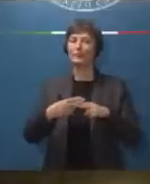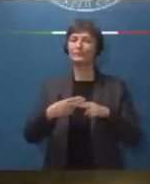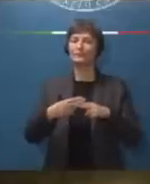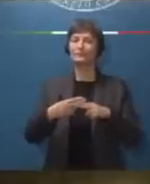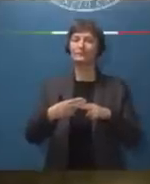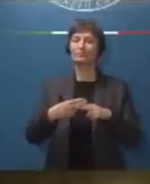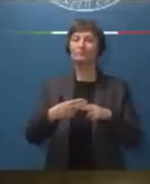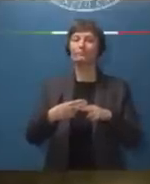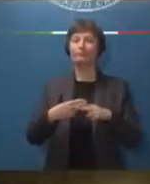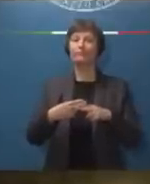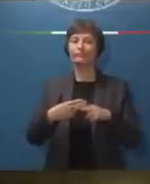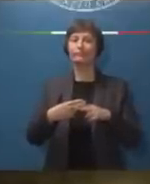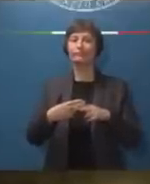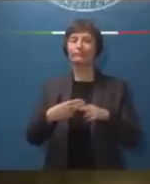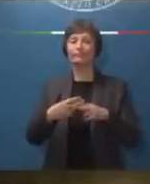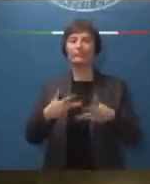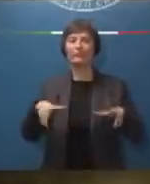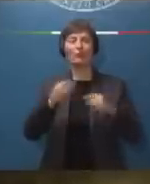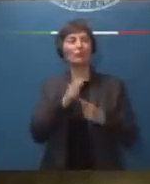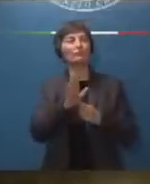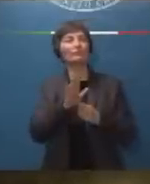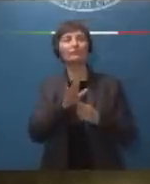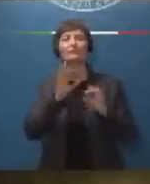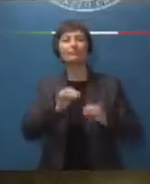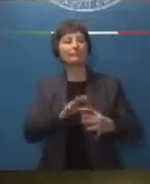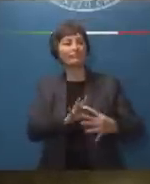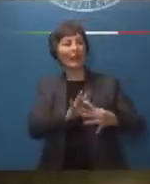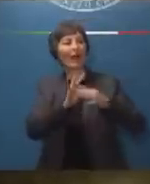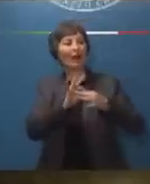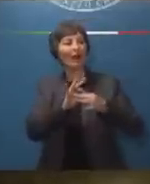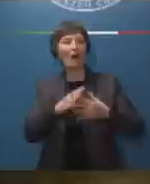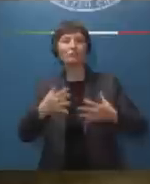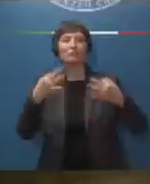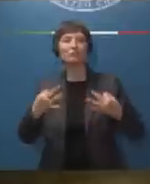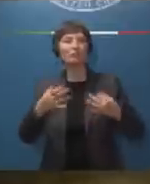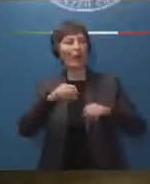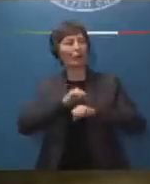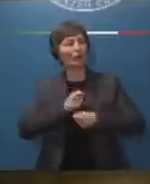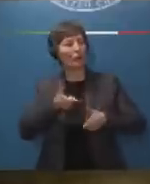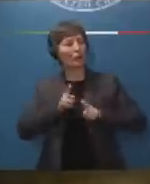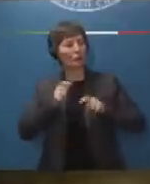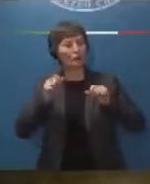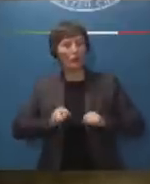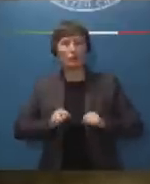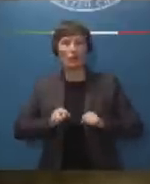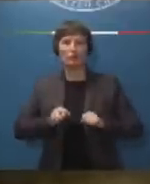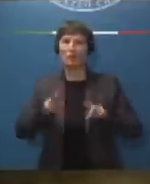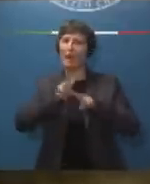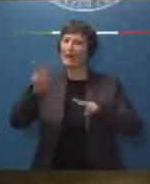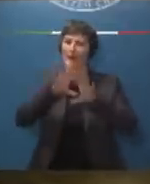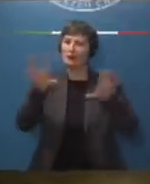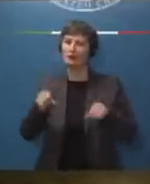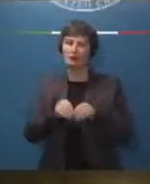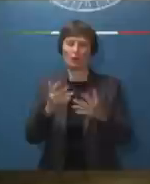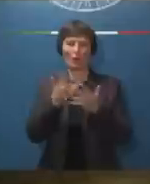un alleato solido affidabile una nazione credibile e Roma si